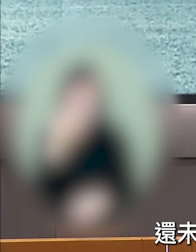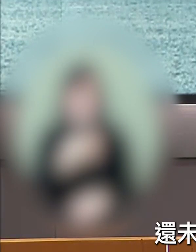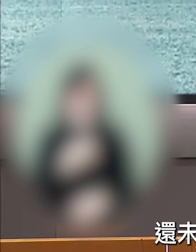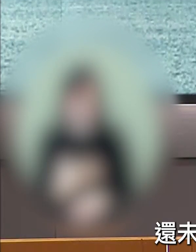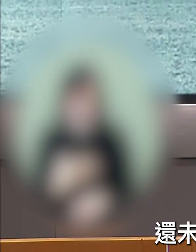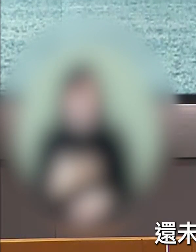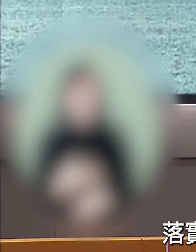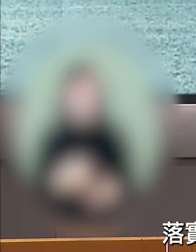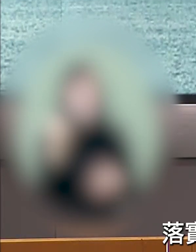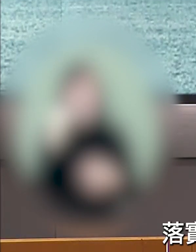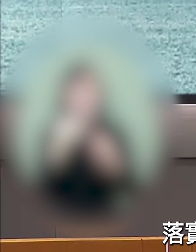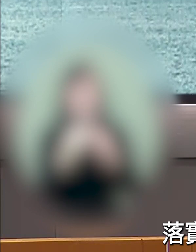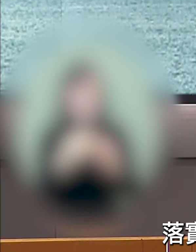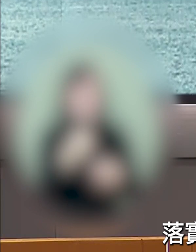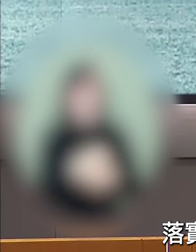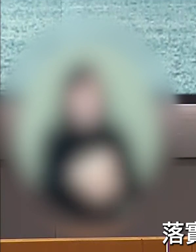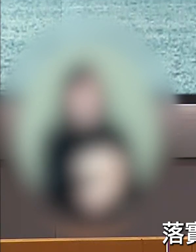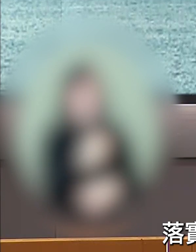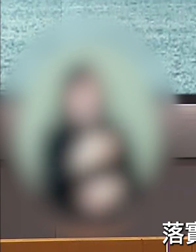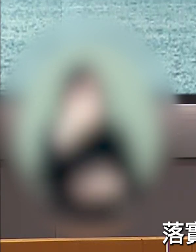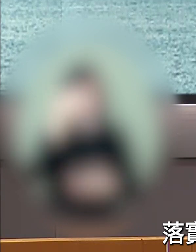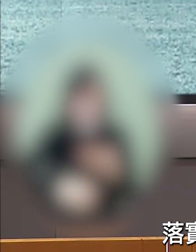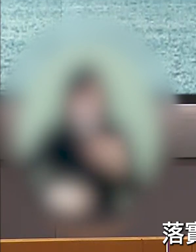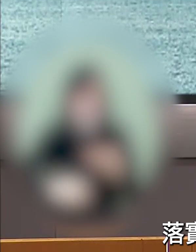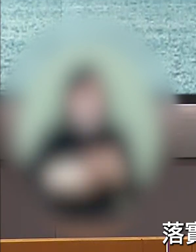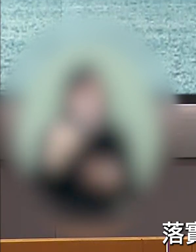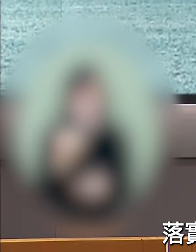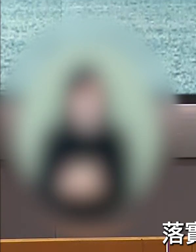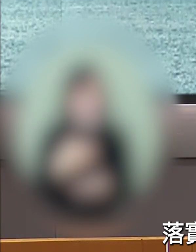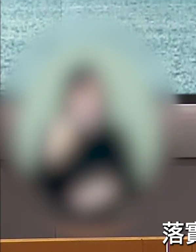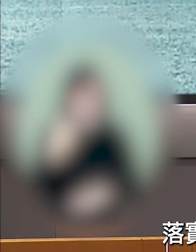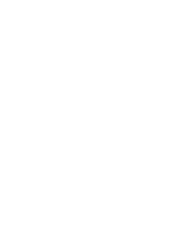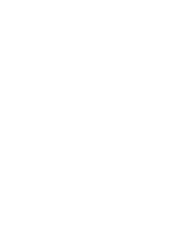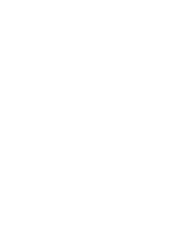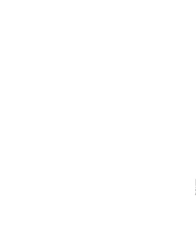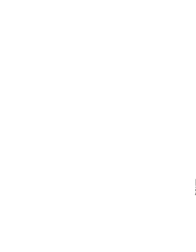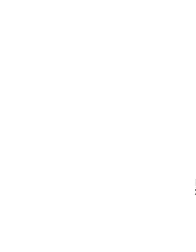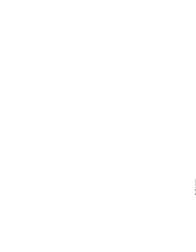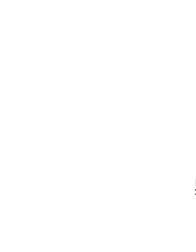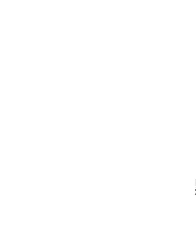院舍嘅人士，落實咧減低死亡、減低重症嘅措施。